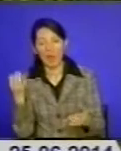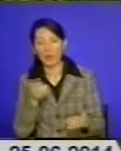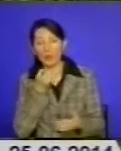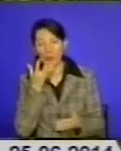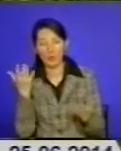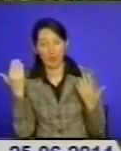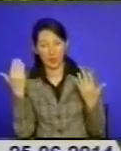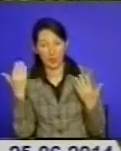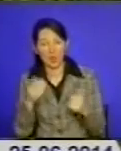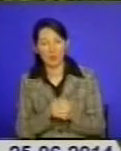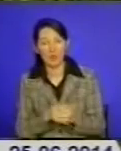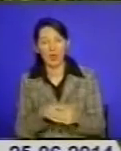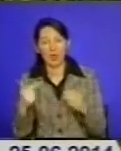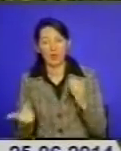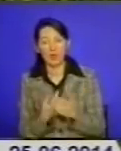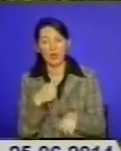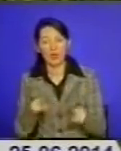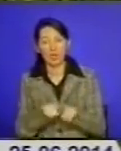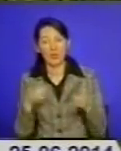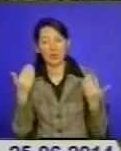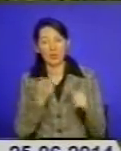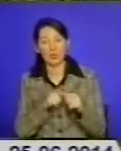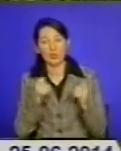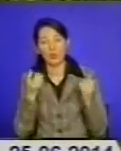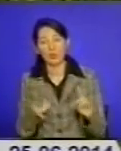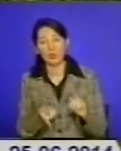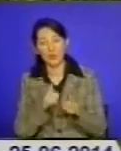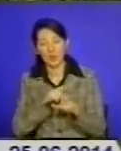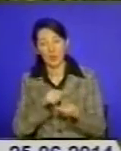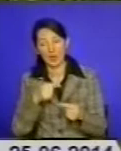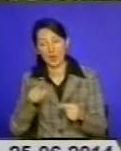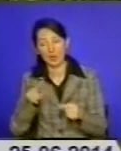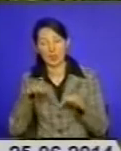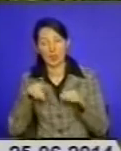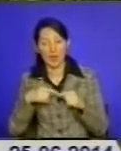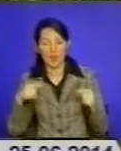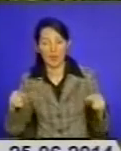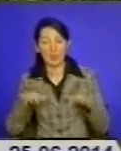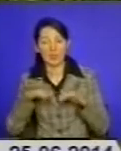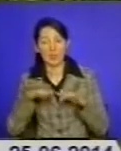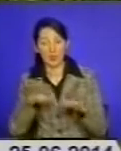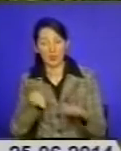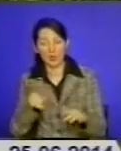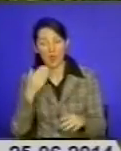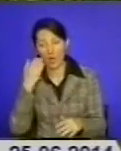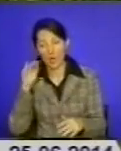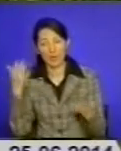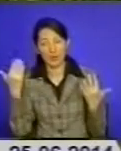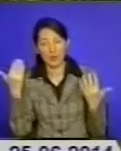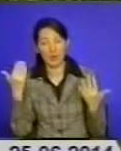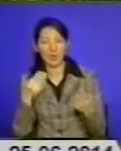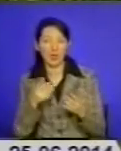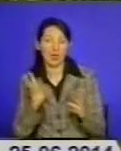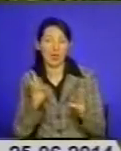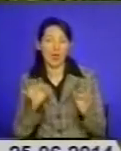Але, знов ж таки, відпочинок – це просто переключення на інший вид діяльності. Тому краще всього відпочивати на